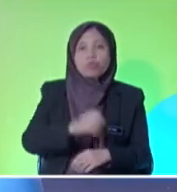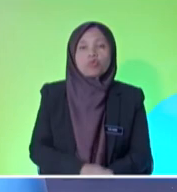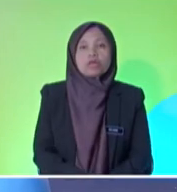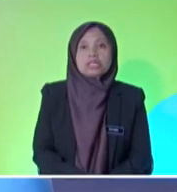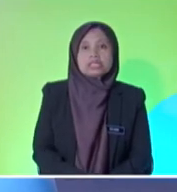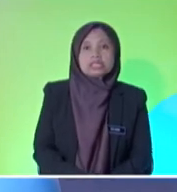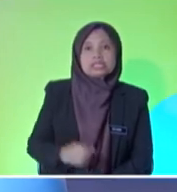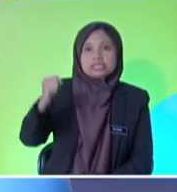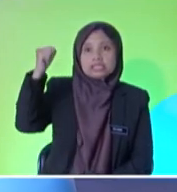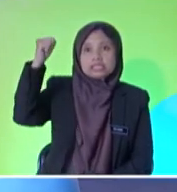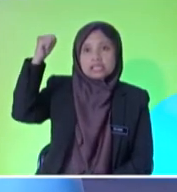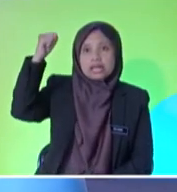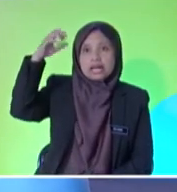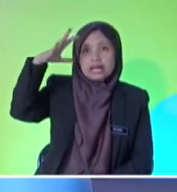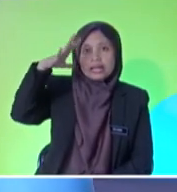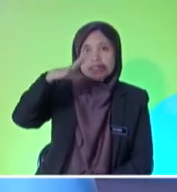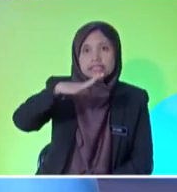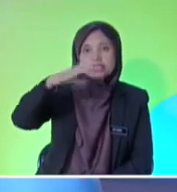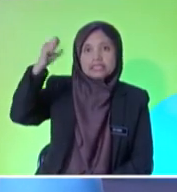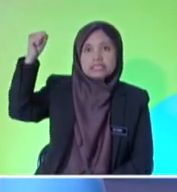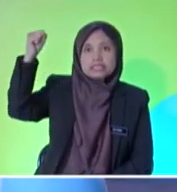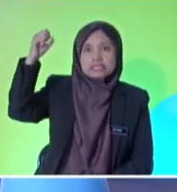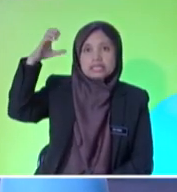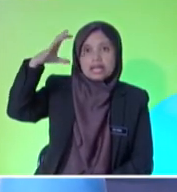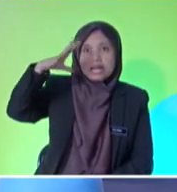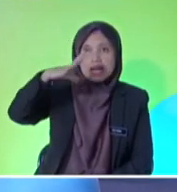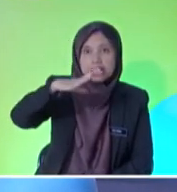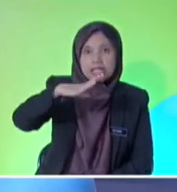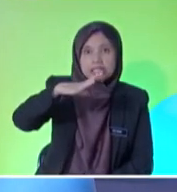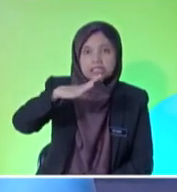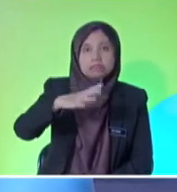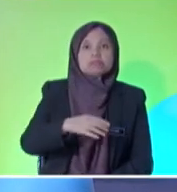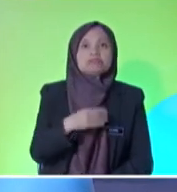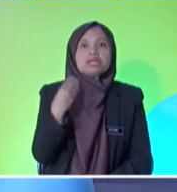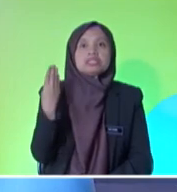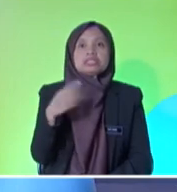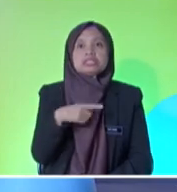coy tapi cahaya apa ini ada m Biasanya kita simpan tumbuhan